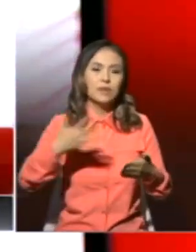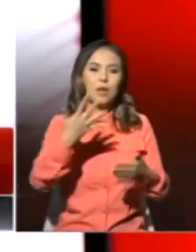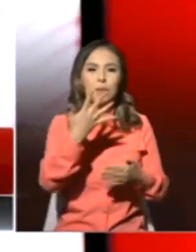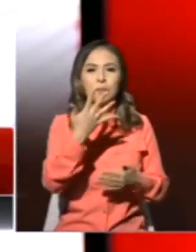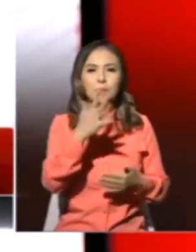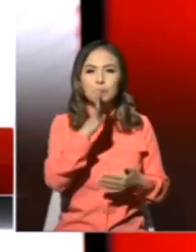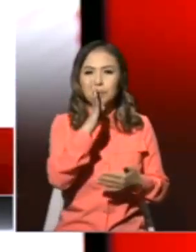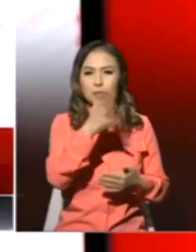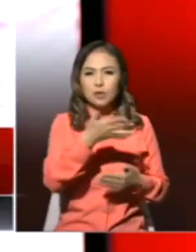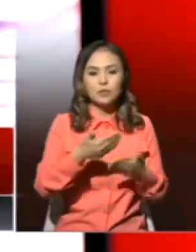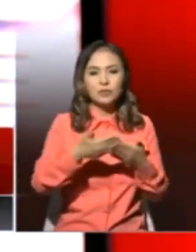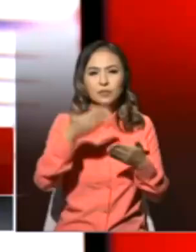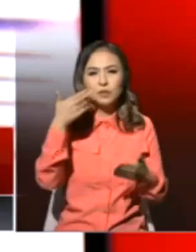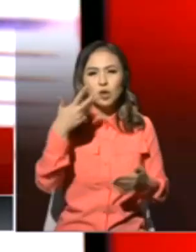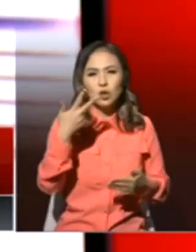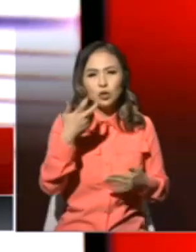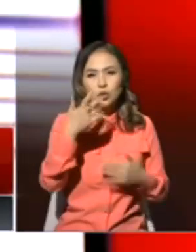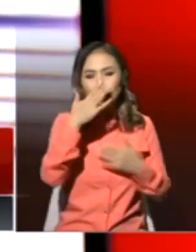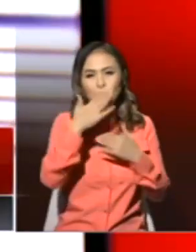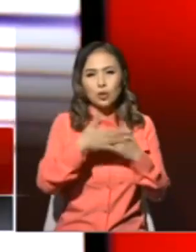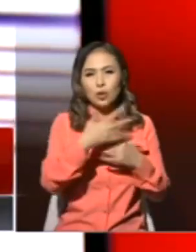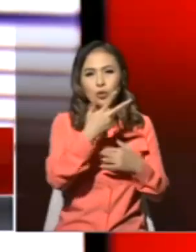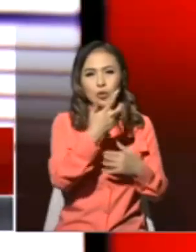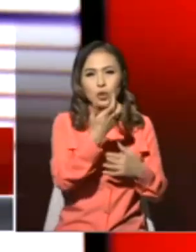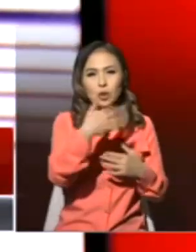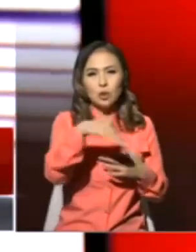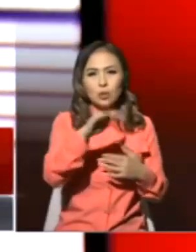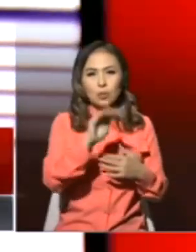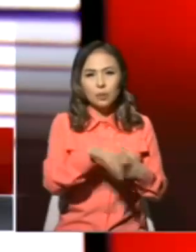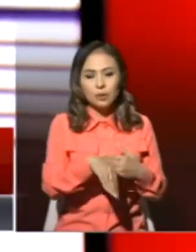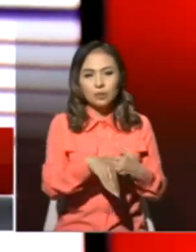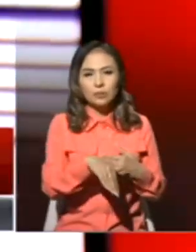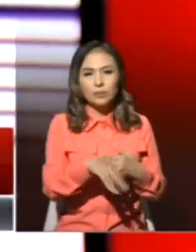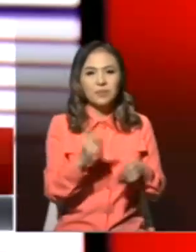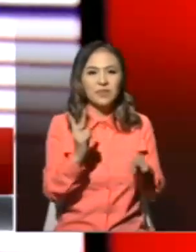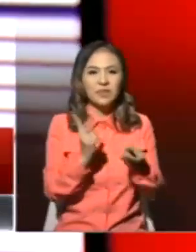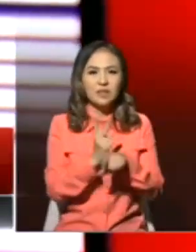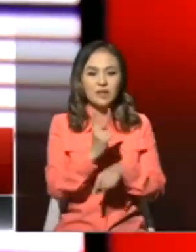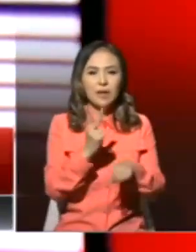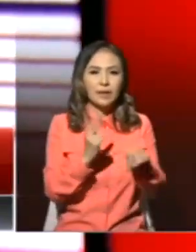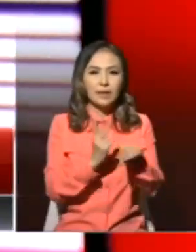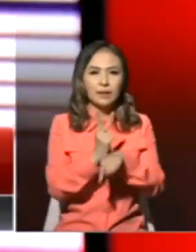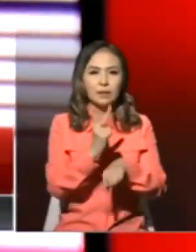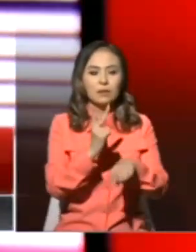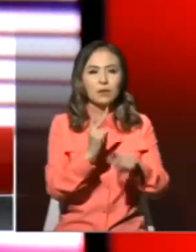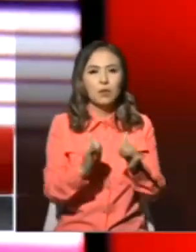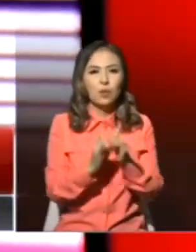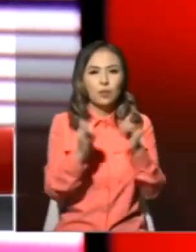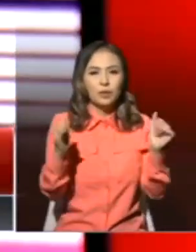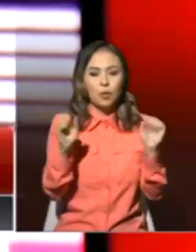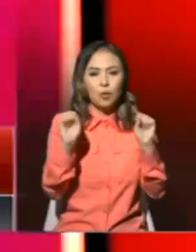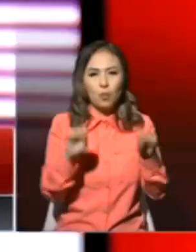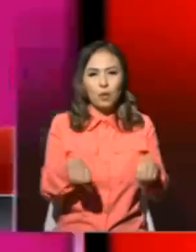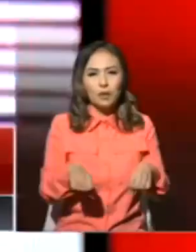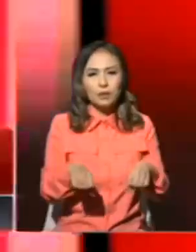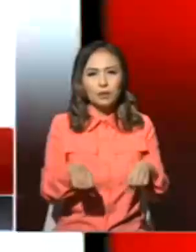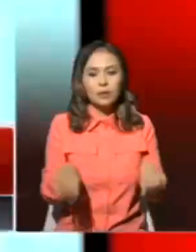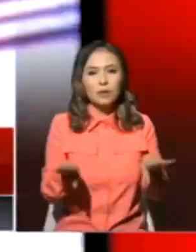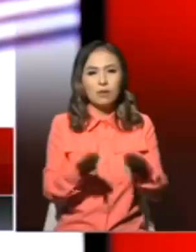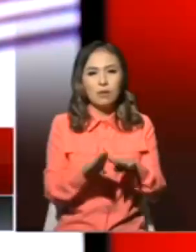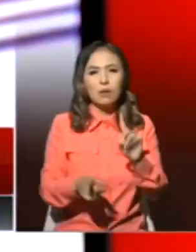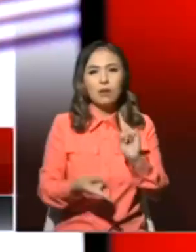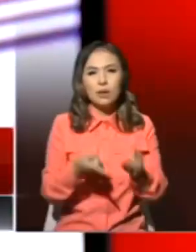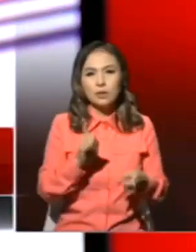бұрынғы жаңағы 350 мың деген цифр, соны екесе үш есеге еркін көбейте беруге болатын шығар. Расында